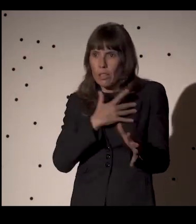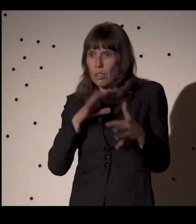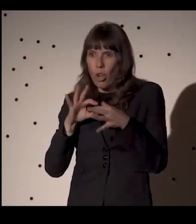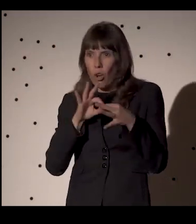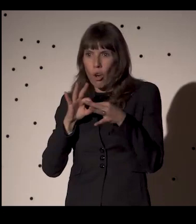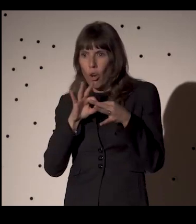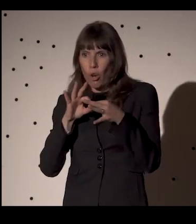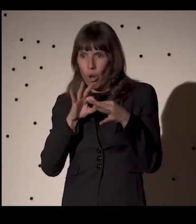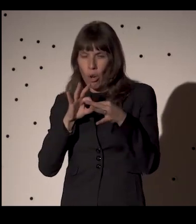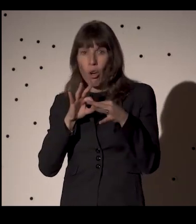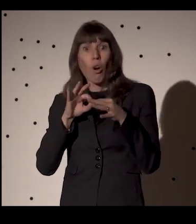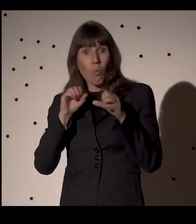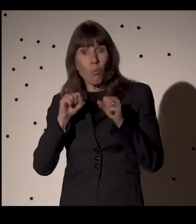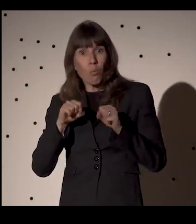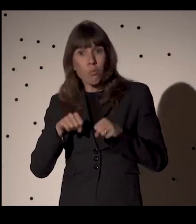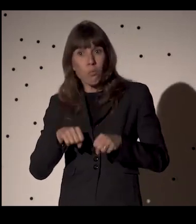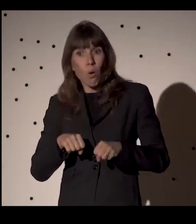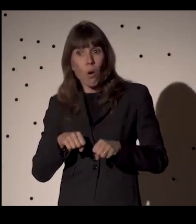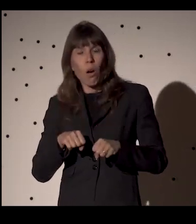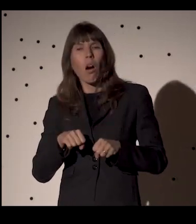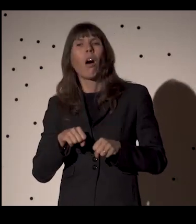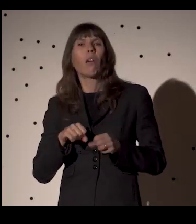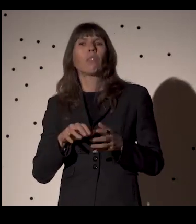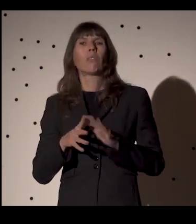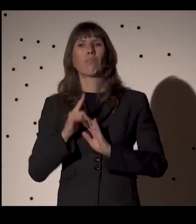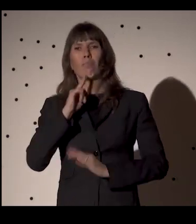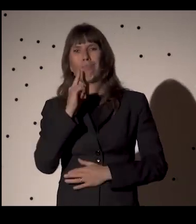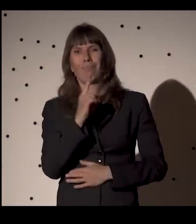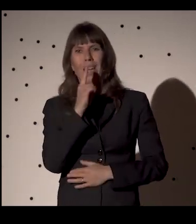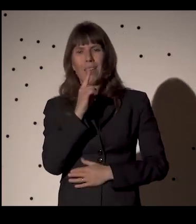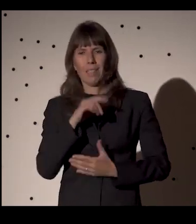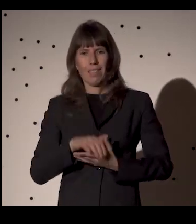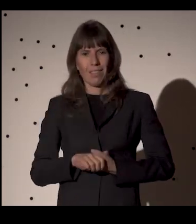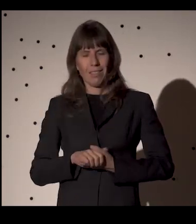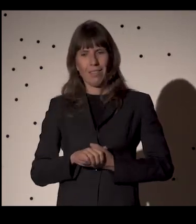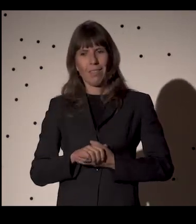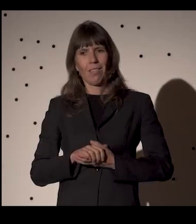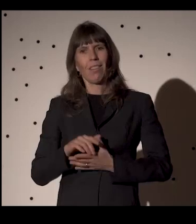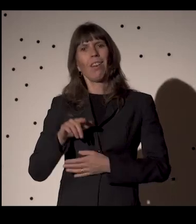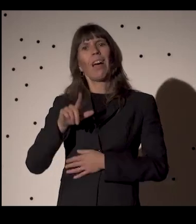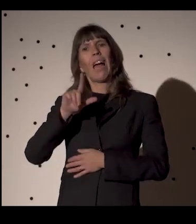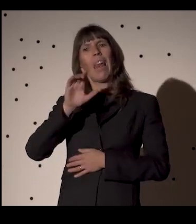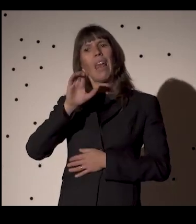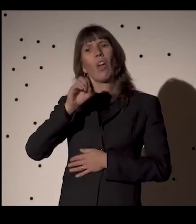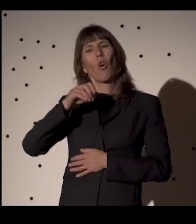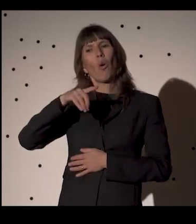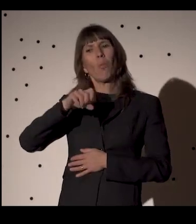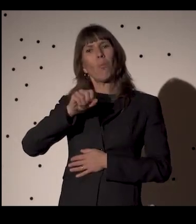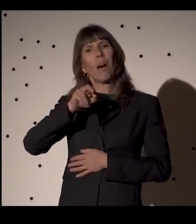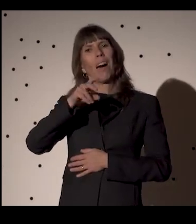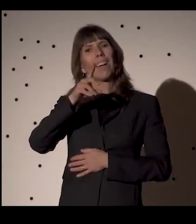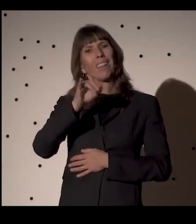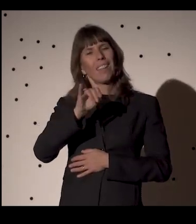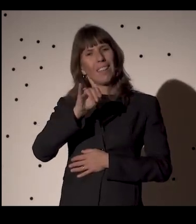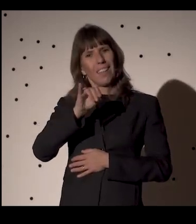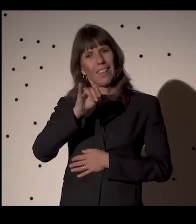e servendosi di questi alla meglio Leopardi Zibaldone 9 settembre